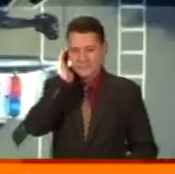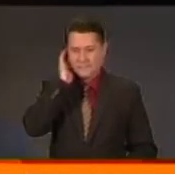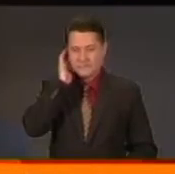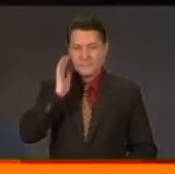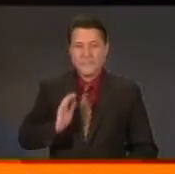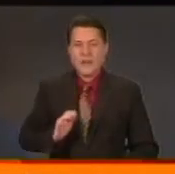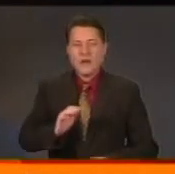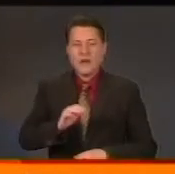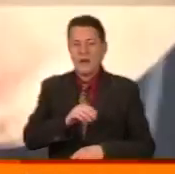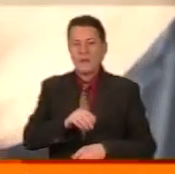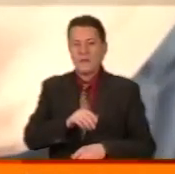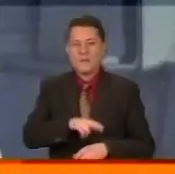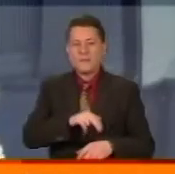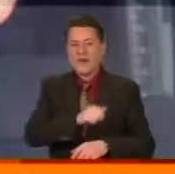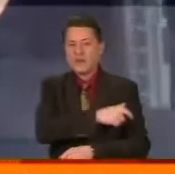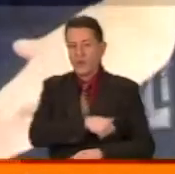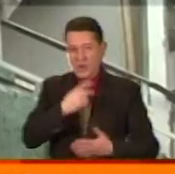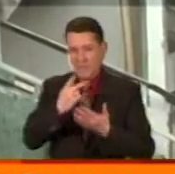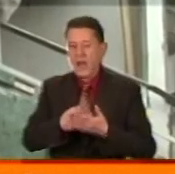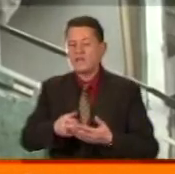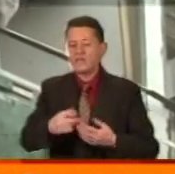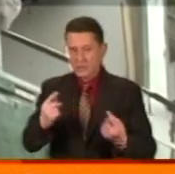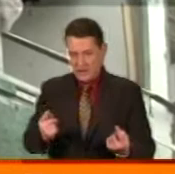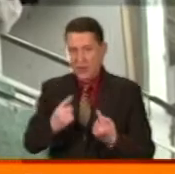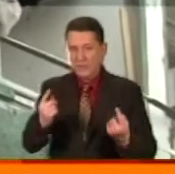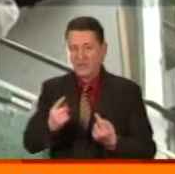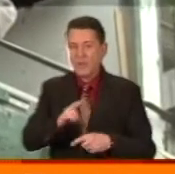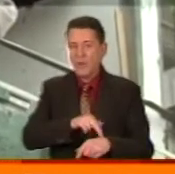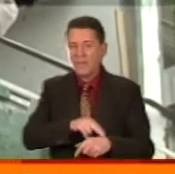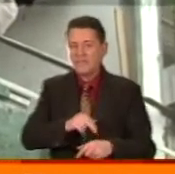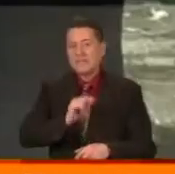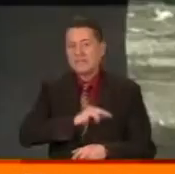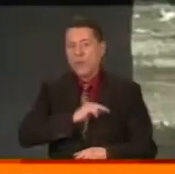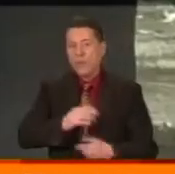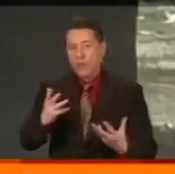Проект «Патрульні» показуватиме справжні поліційні будні.